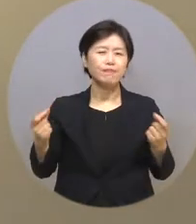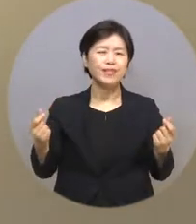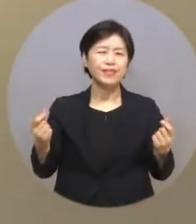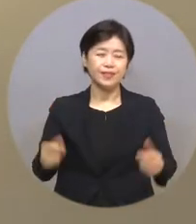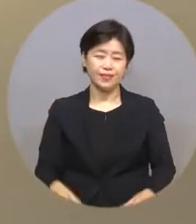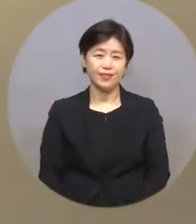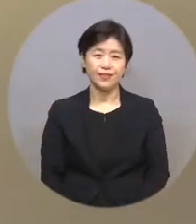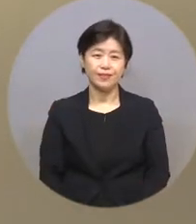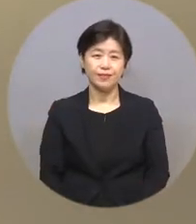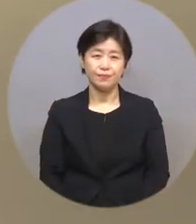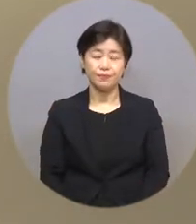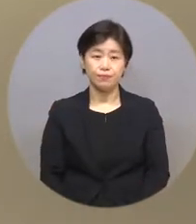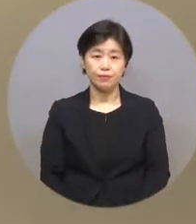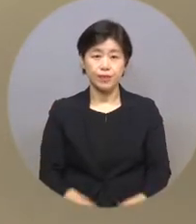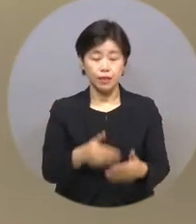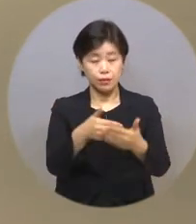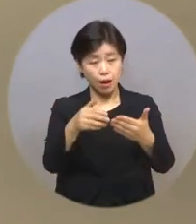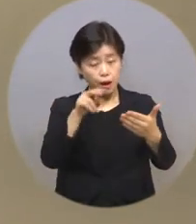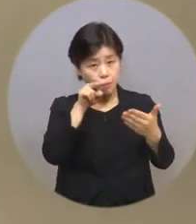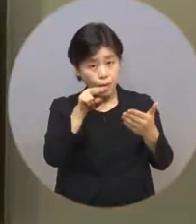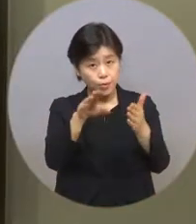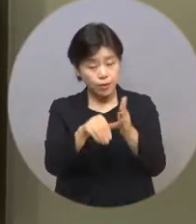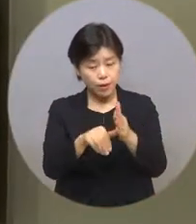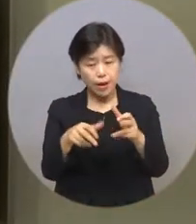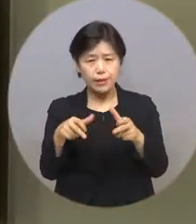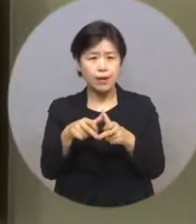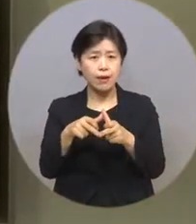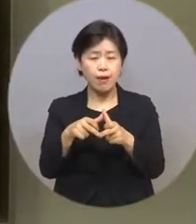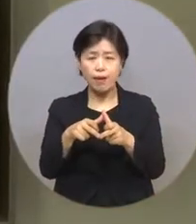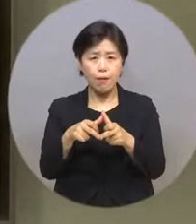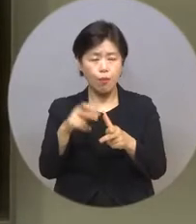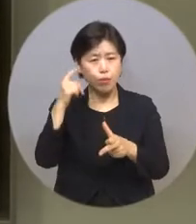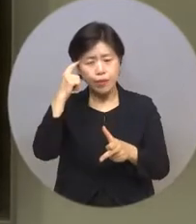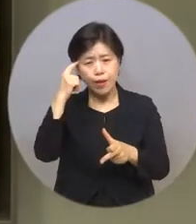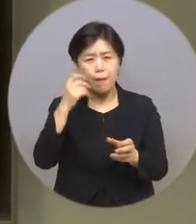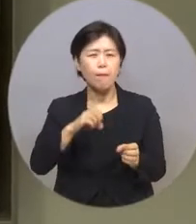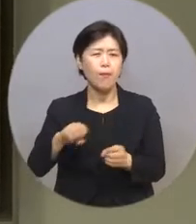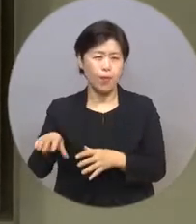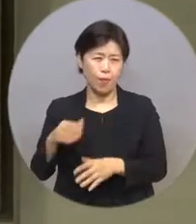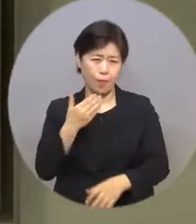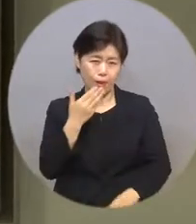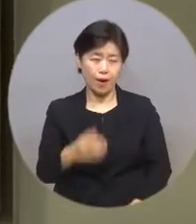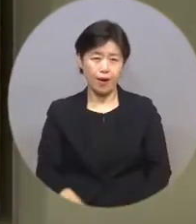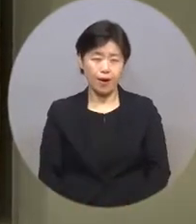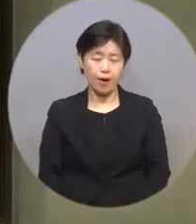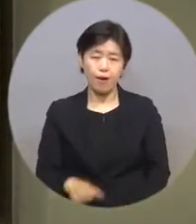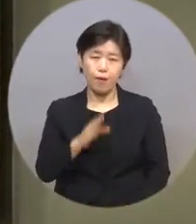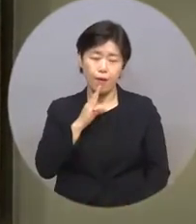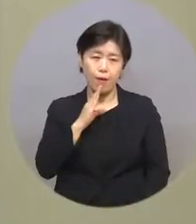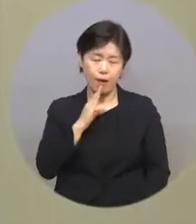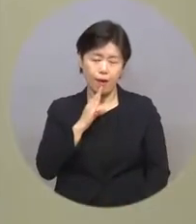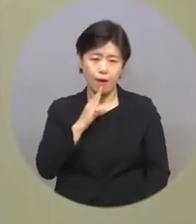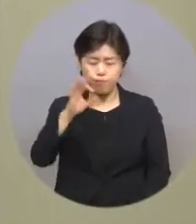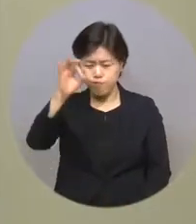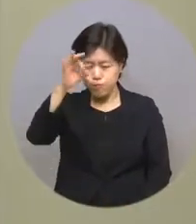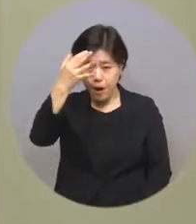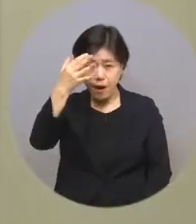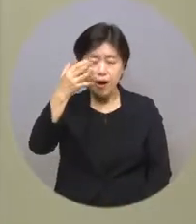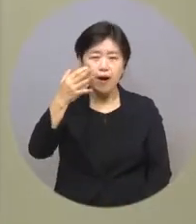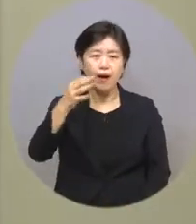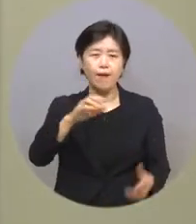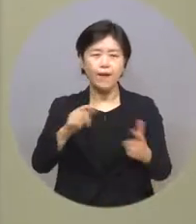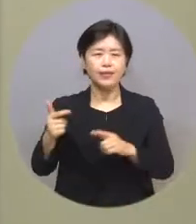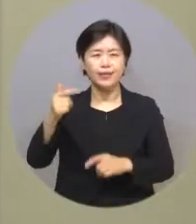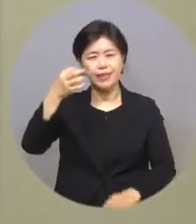작품들은 장애라는 편견을 뛰어넘어 세상 속에서 천재적 실력으로 당당히 인정받고